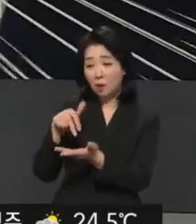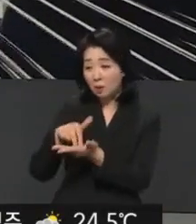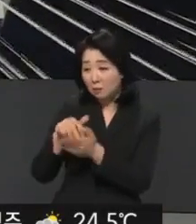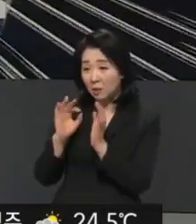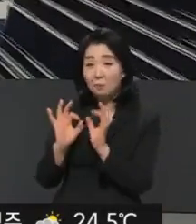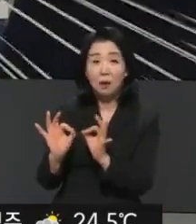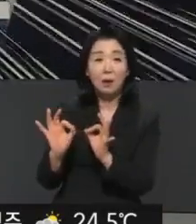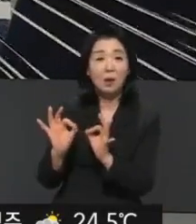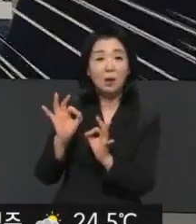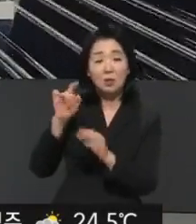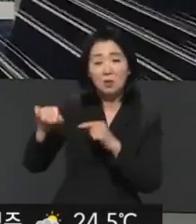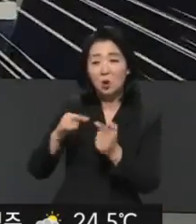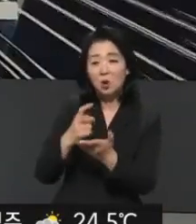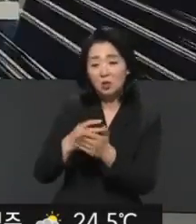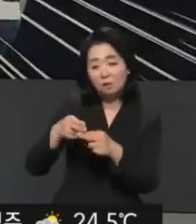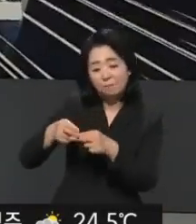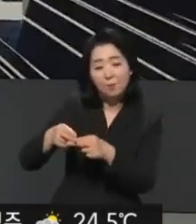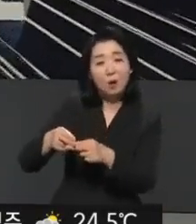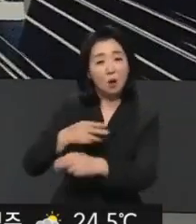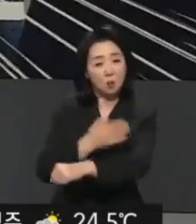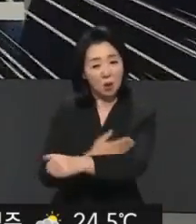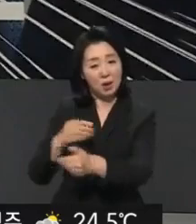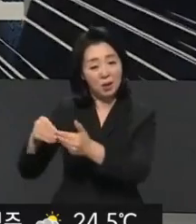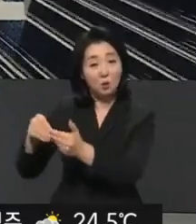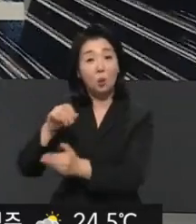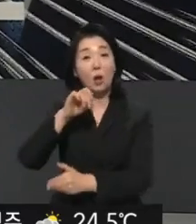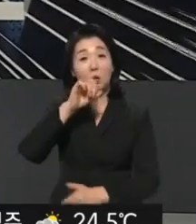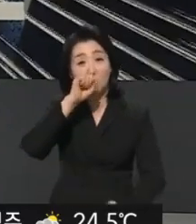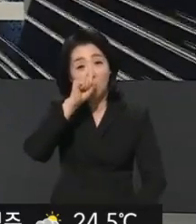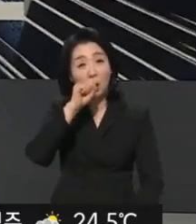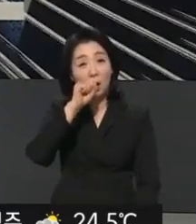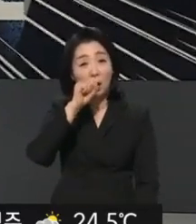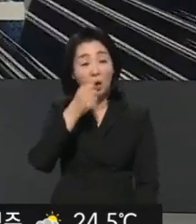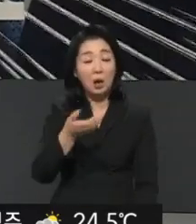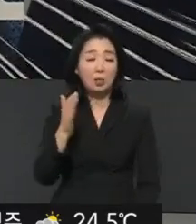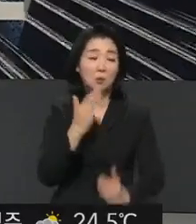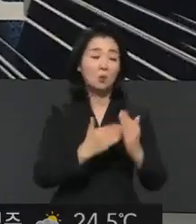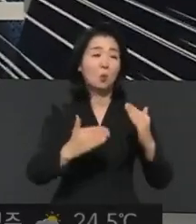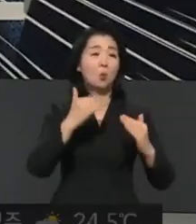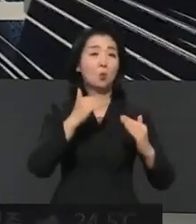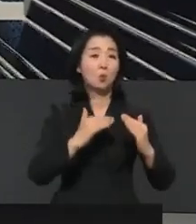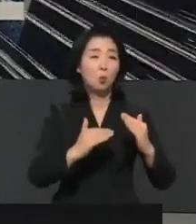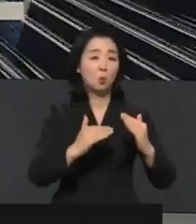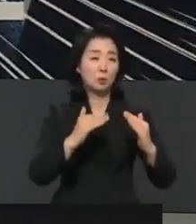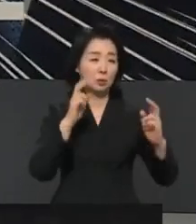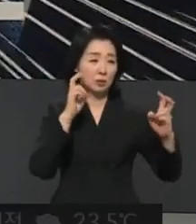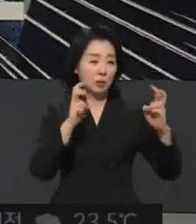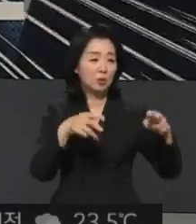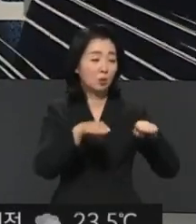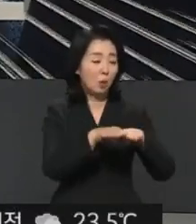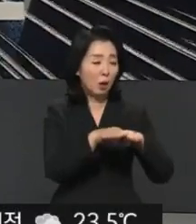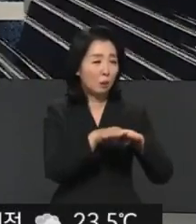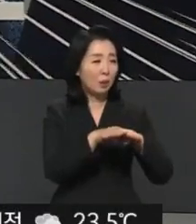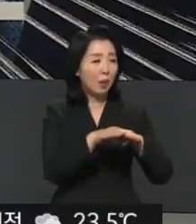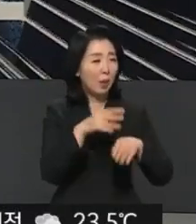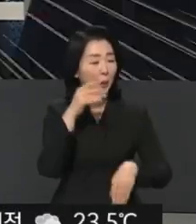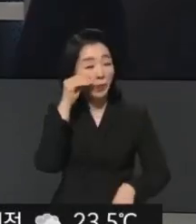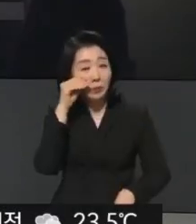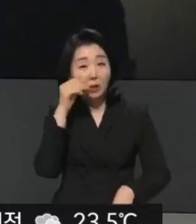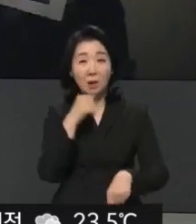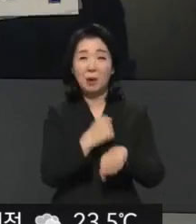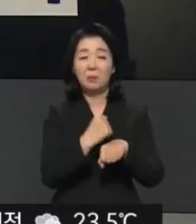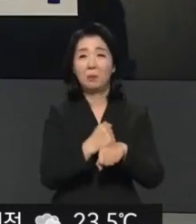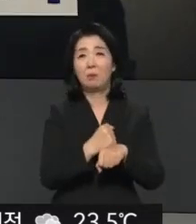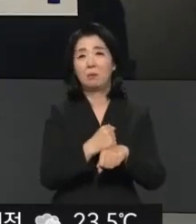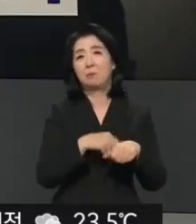보면 이 정책 주도권 좋습니다. 하지만 공공기관 길들이기로까지 번지는 건 피해야 할 것 같은데요.